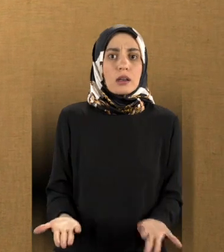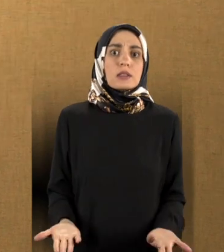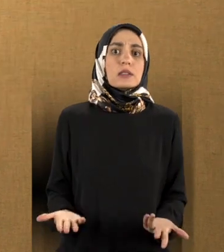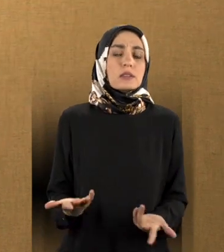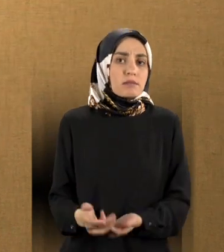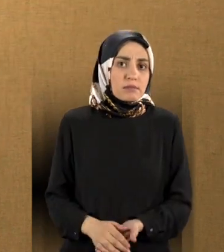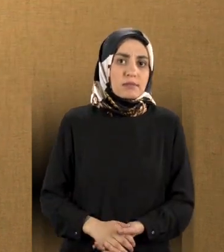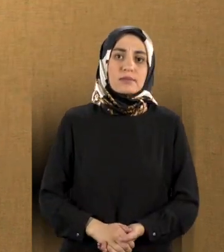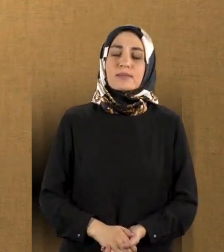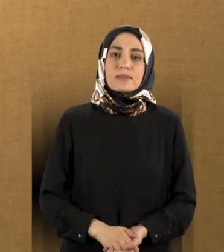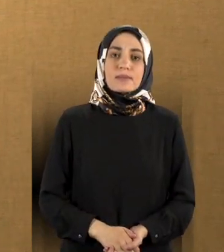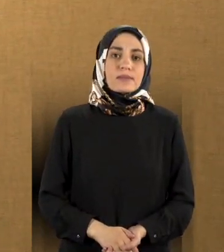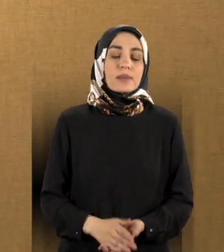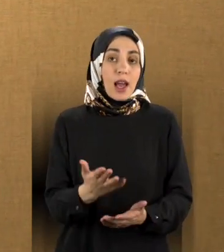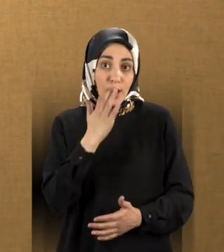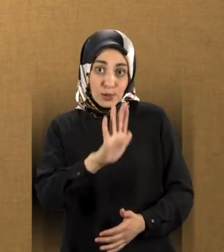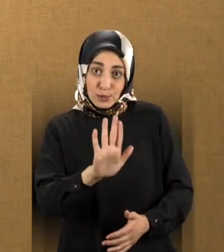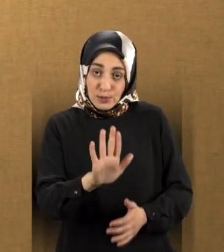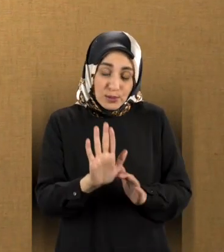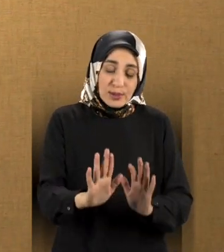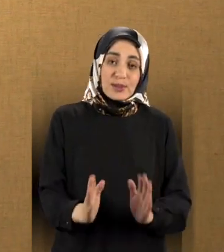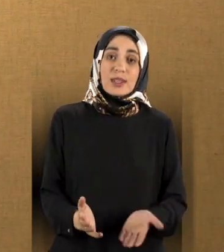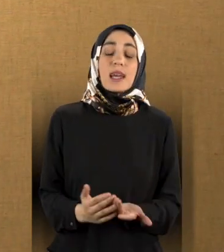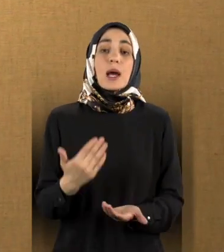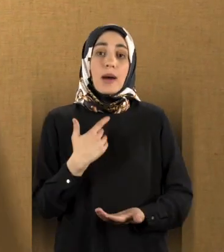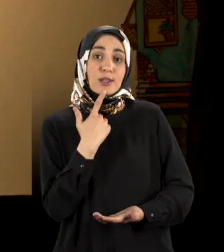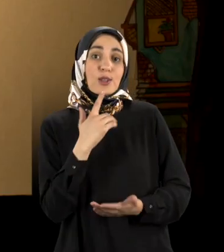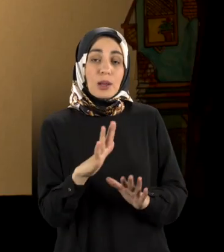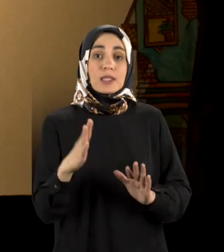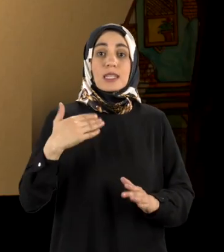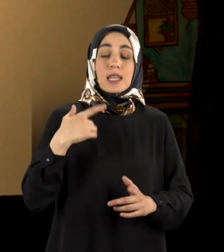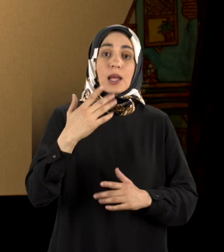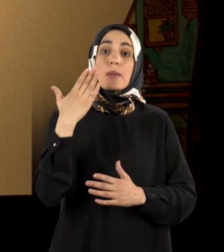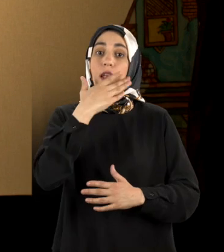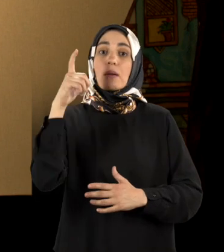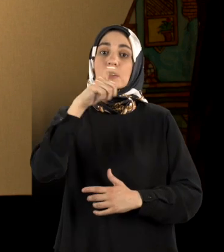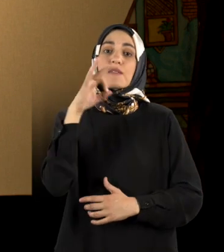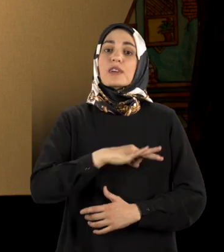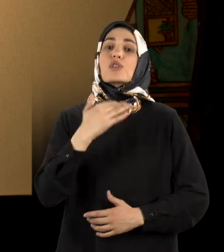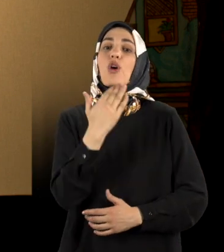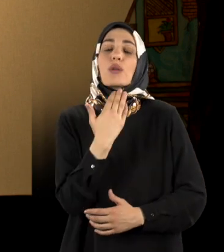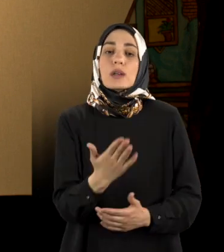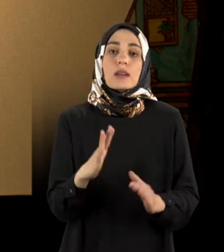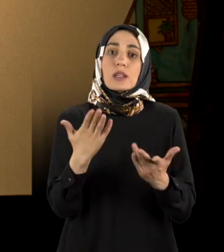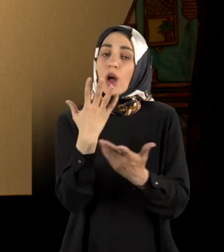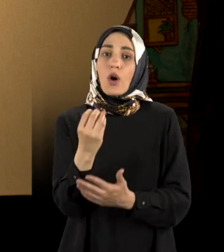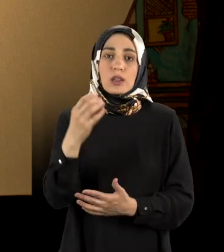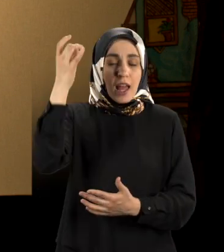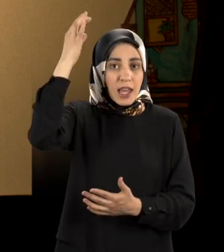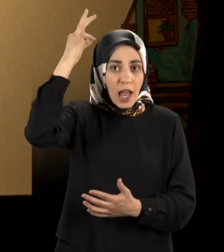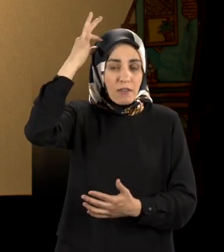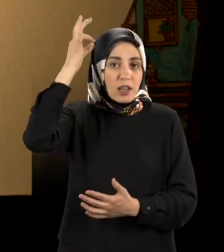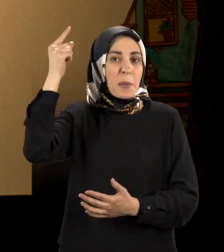demedim mi Yahu dur karagözüm benden söylemesi sana Ramazan yaramadı Ne